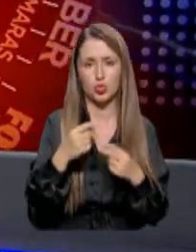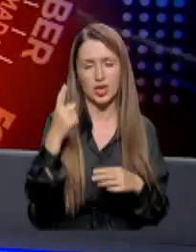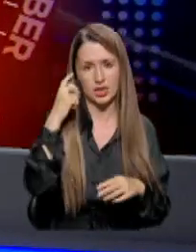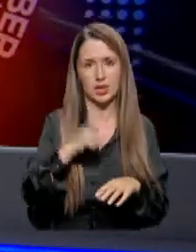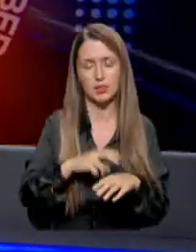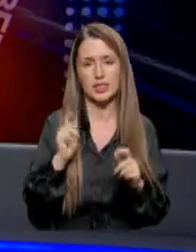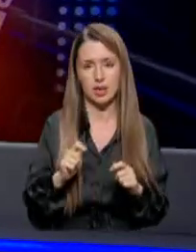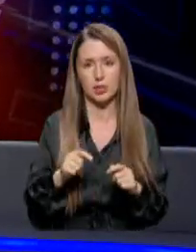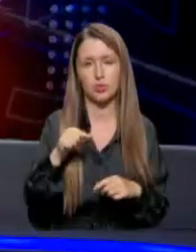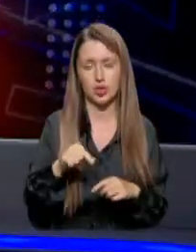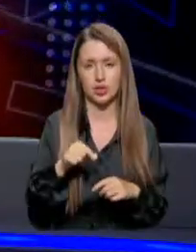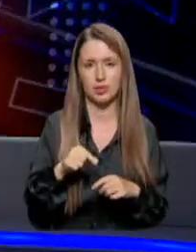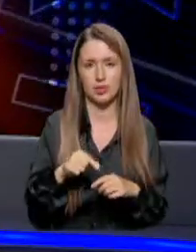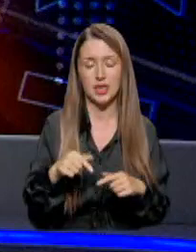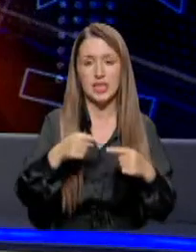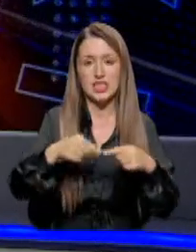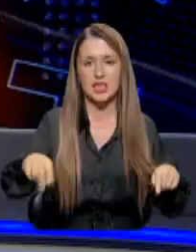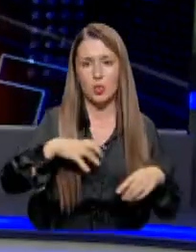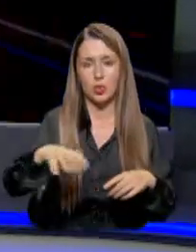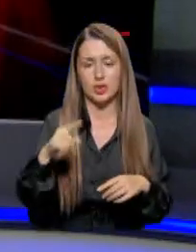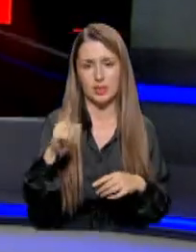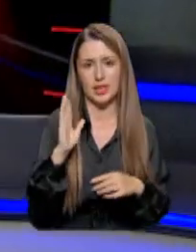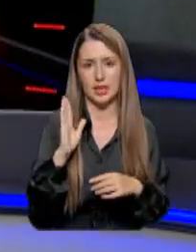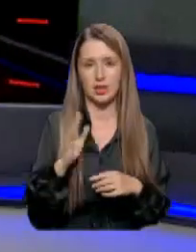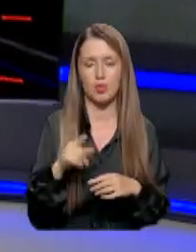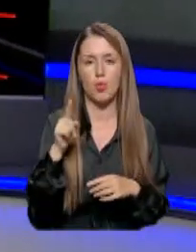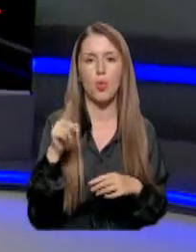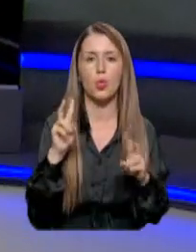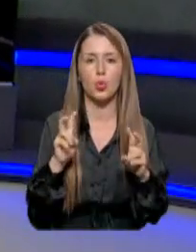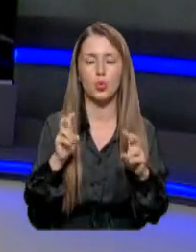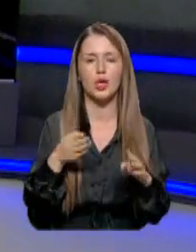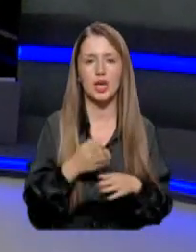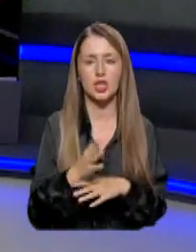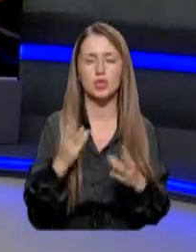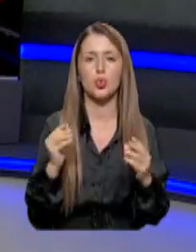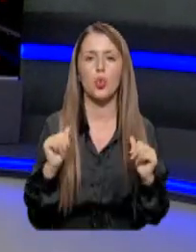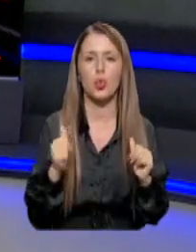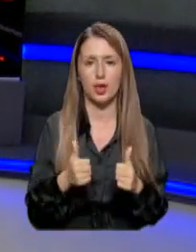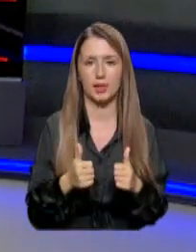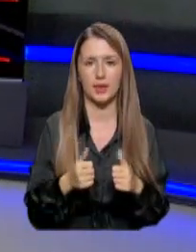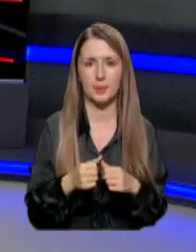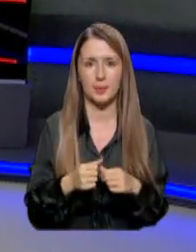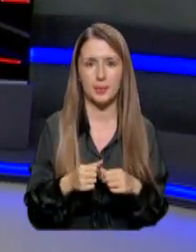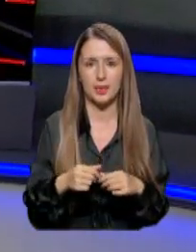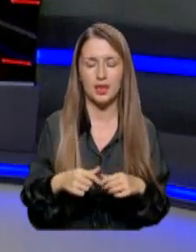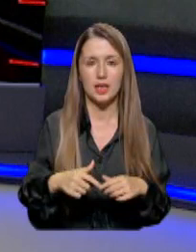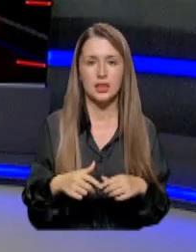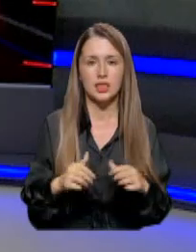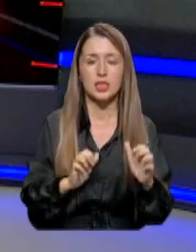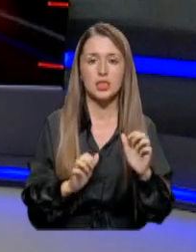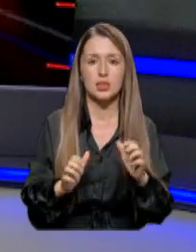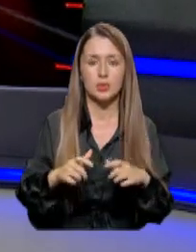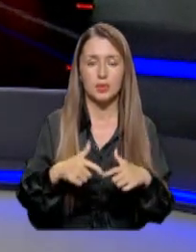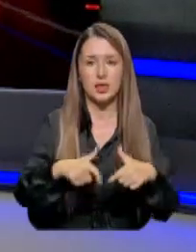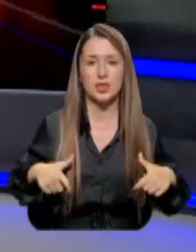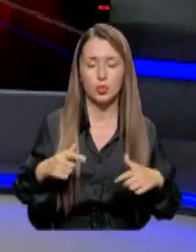hatırlatmasını yapayım. Şimdi sınır bölgesine bir gidelim. O konu da gerçekten çok önemli. Milli Savunma Bakanı Hulusi Akar